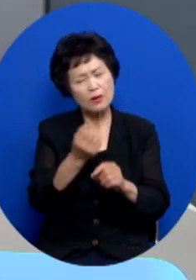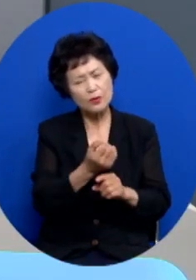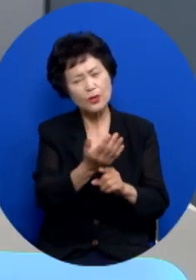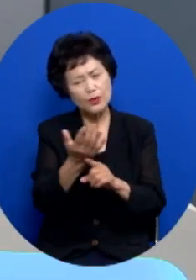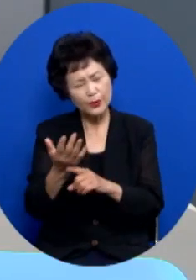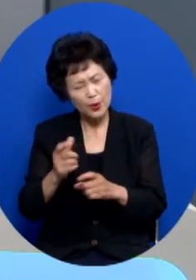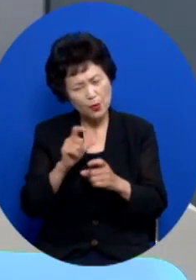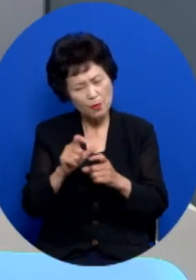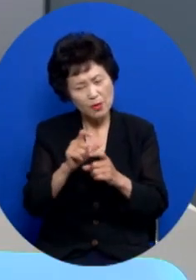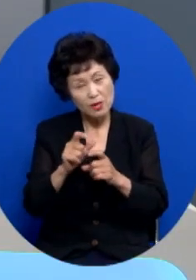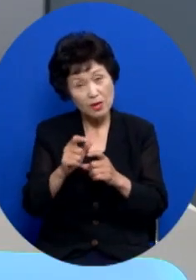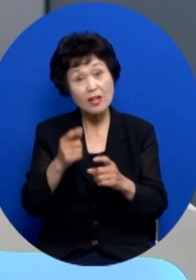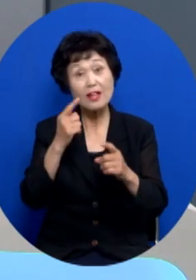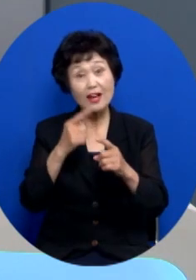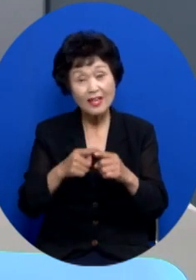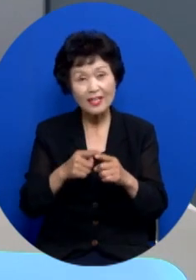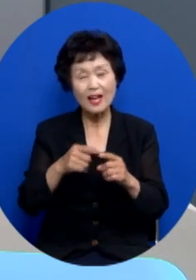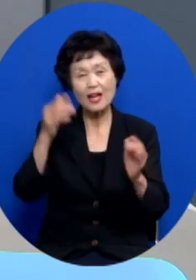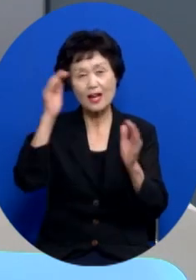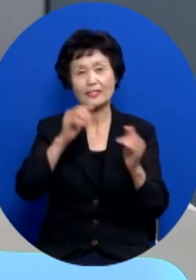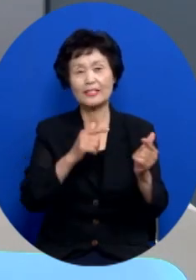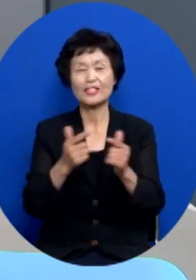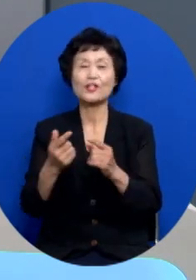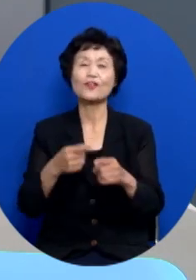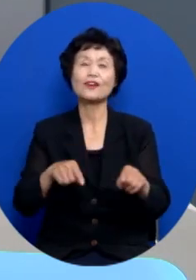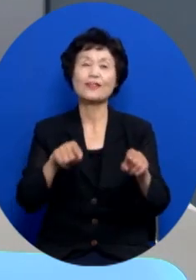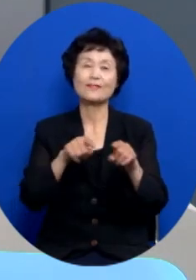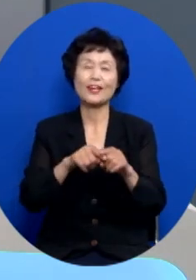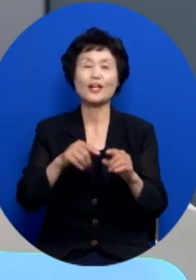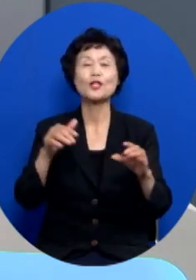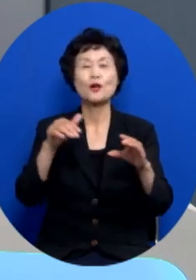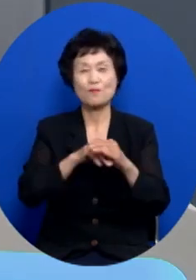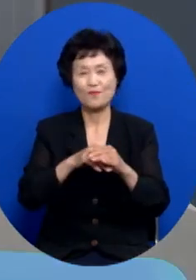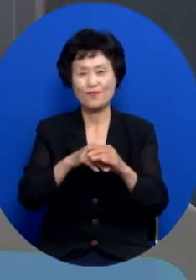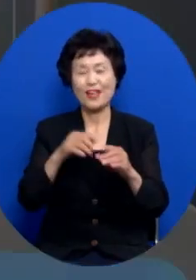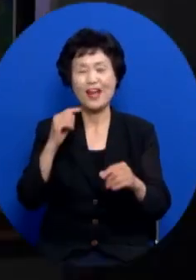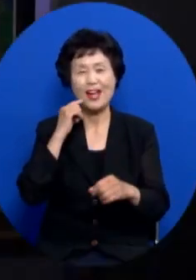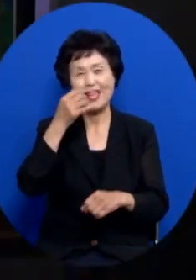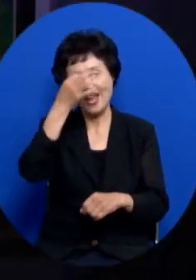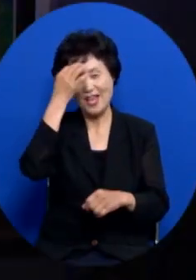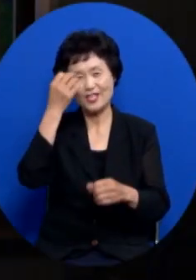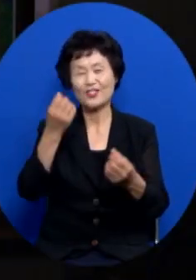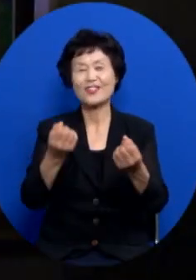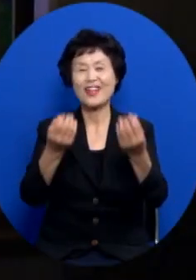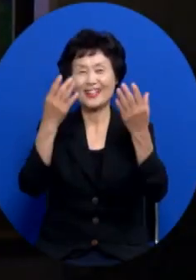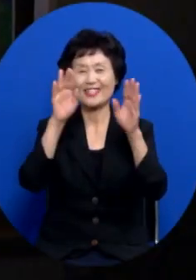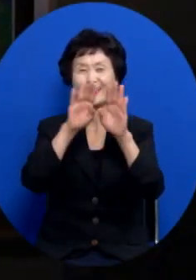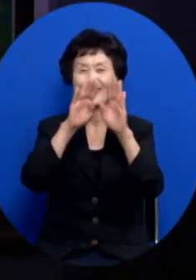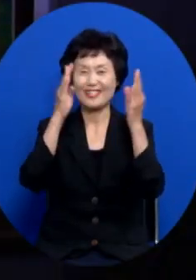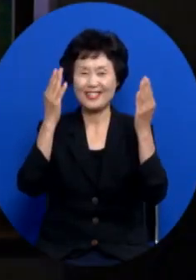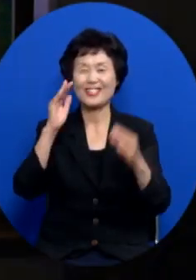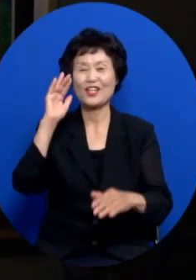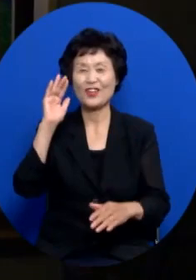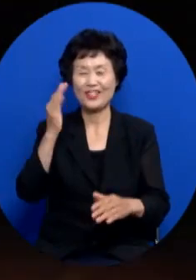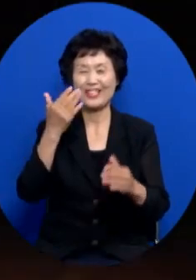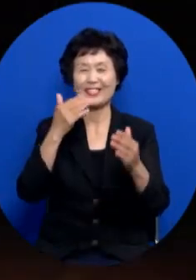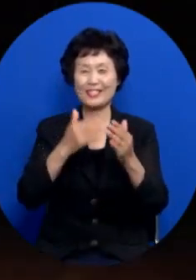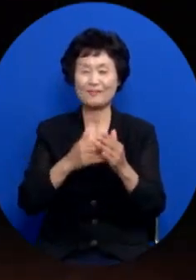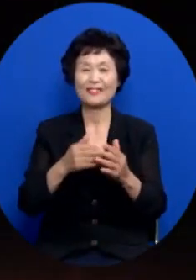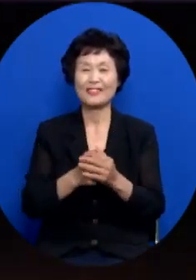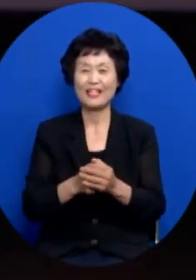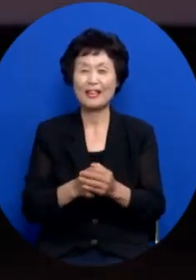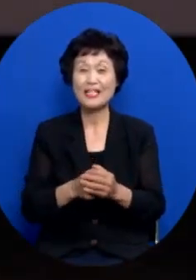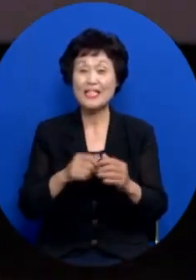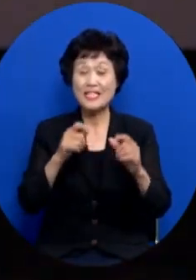학생들과 함께하는 문화예술 콘서트를 준비하게 됐습니다. 그래서 1년에 한 번 그레이스 콘서트라는 주제로 콘서트를 합니다. 그런데